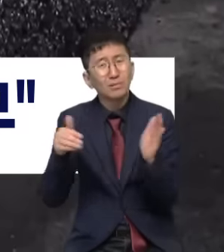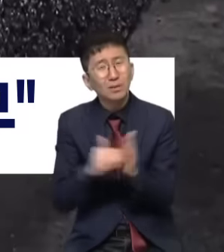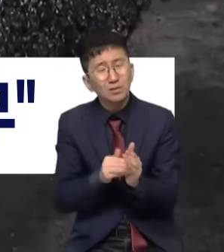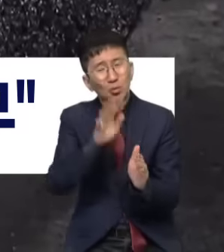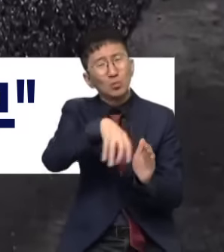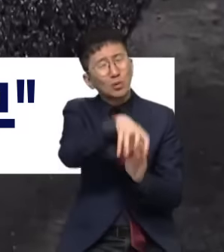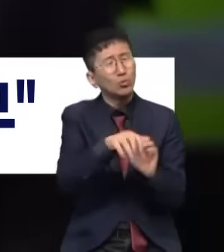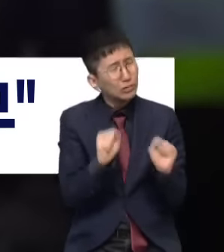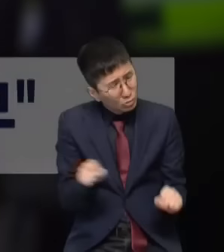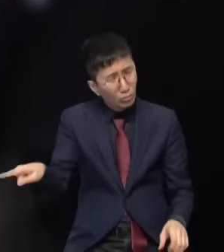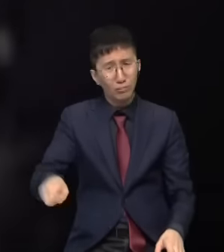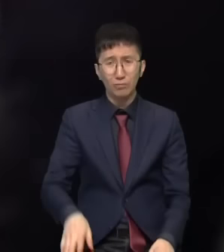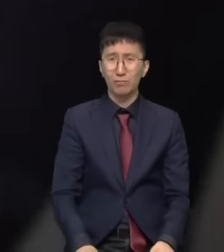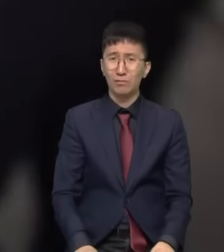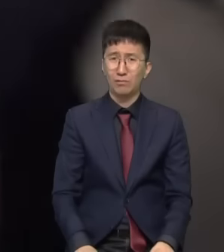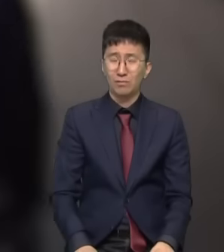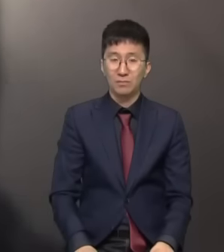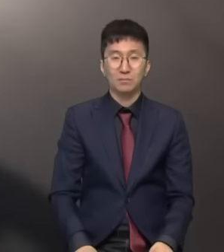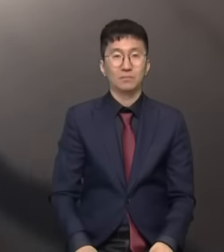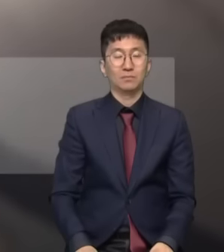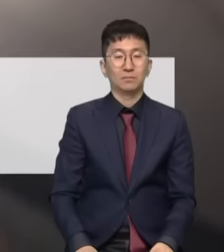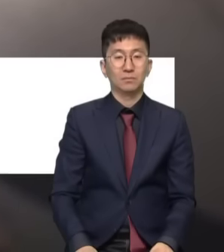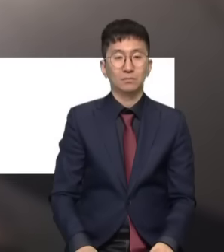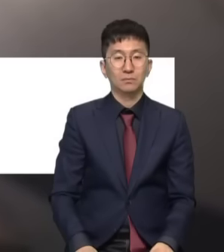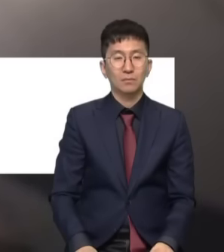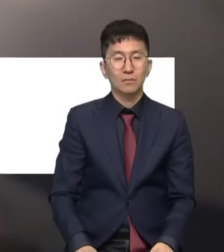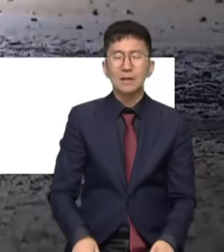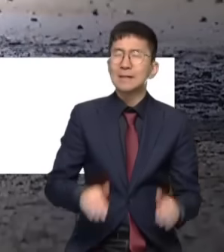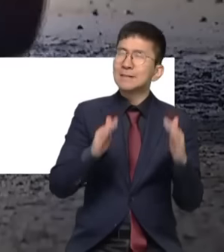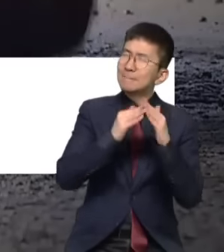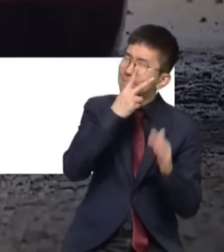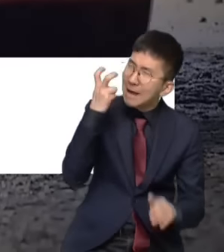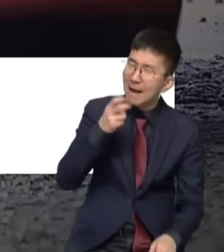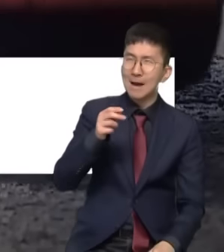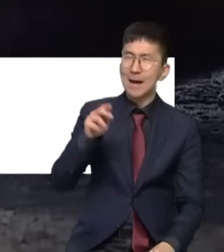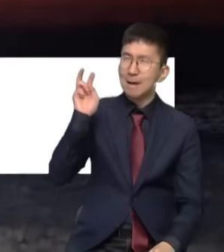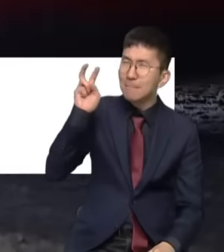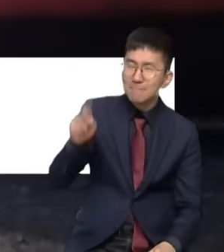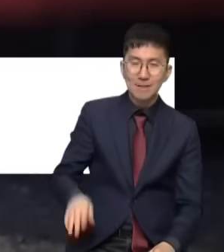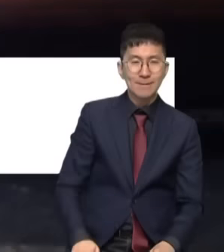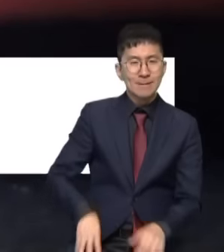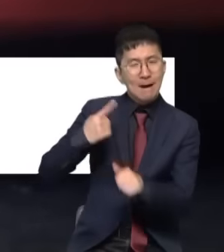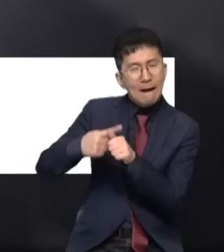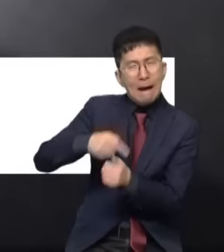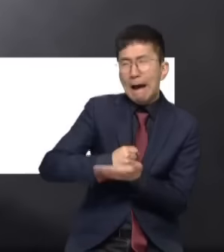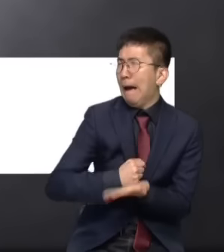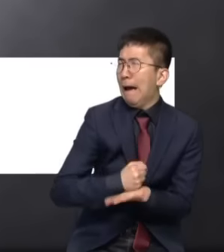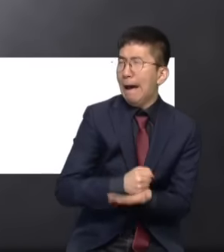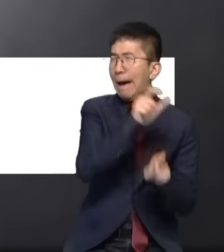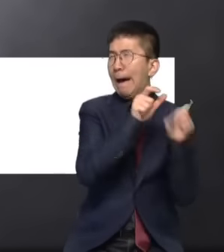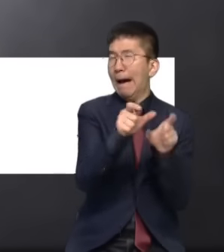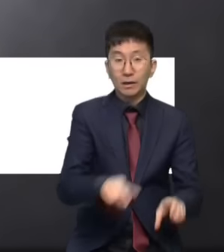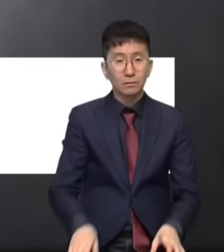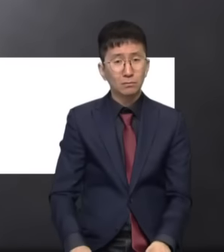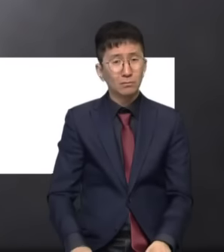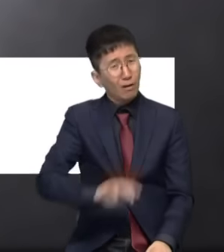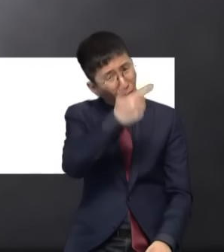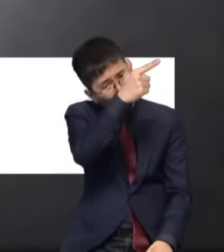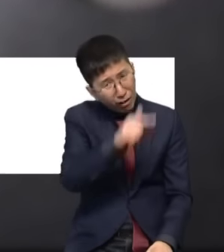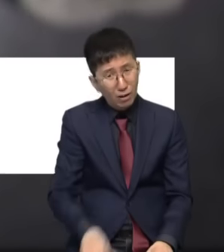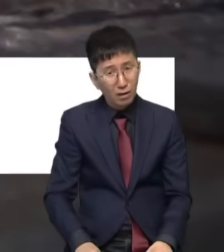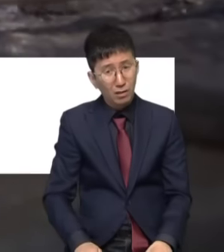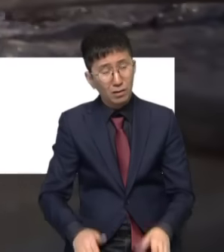현장에 있었다고 밝혔습니다 지금 자고 있을 거래요 뭐 뭐 이런 얘기도 써 놓고 막 그러더라고요 근데 실제로 그 친구는